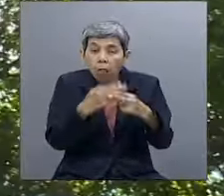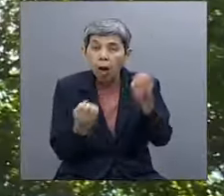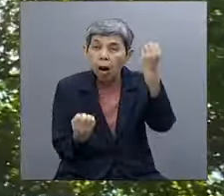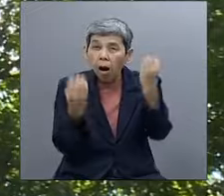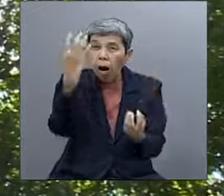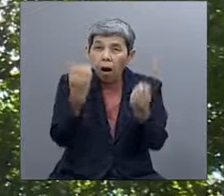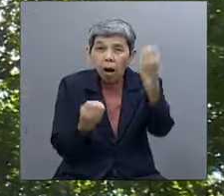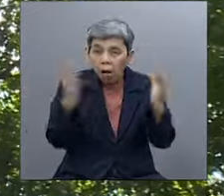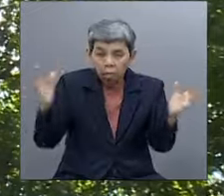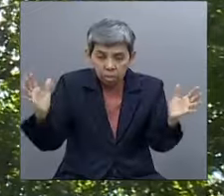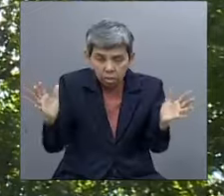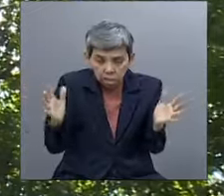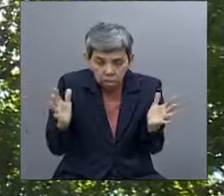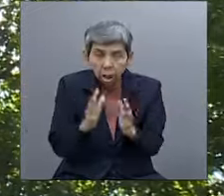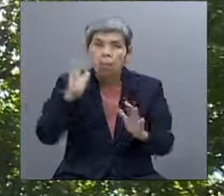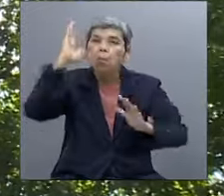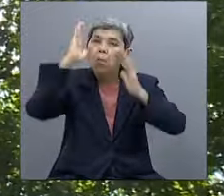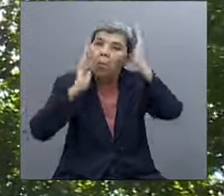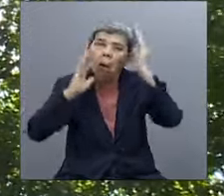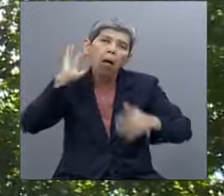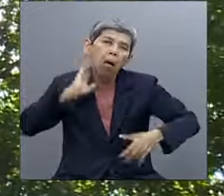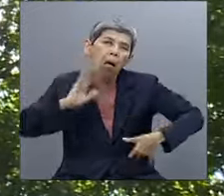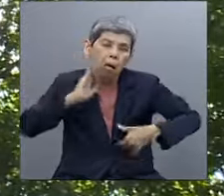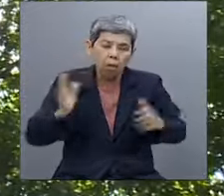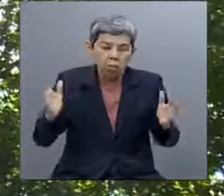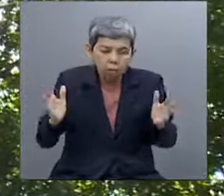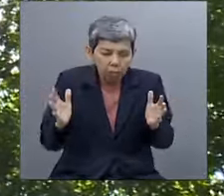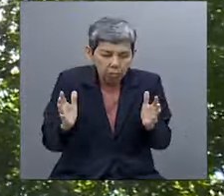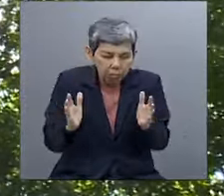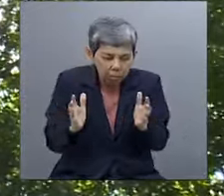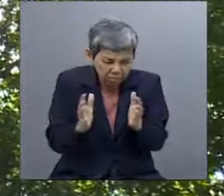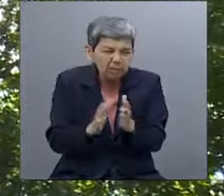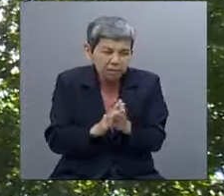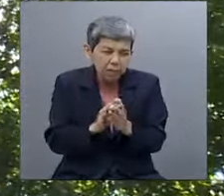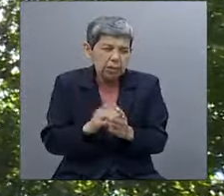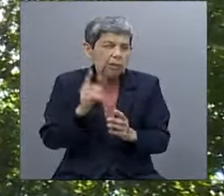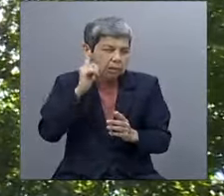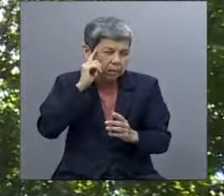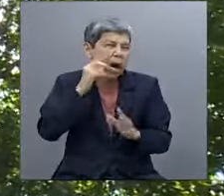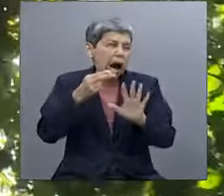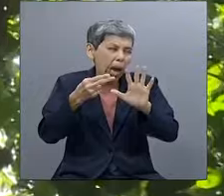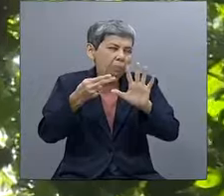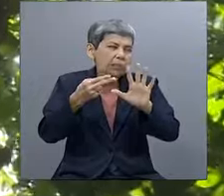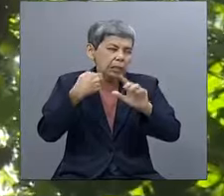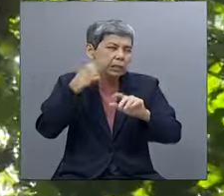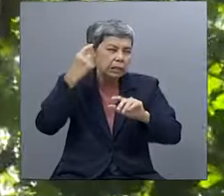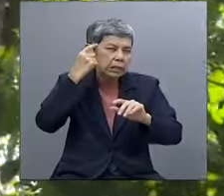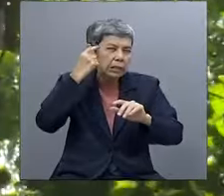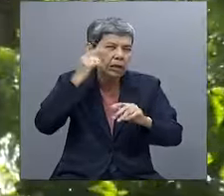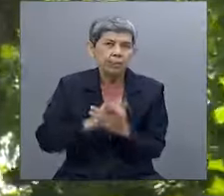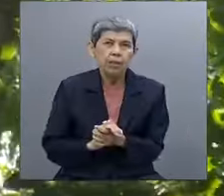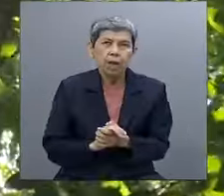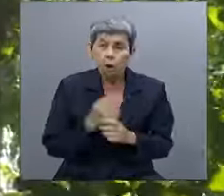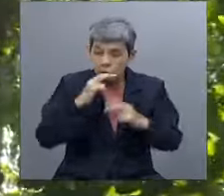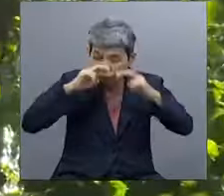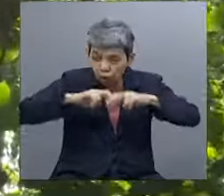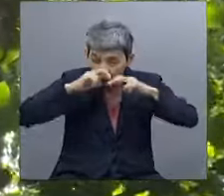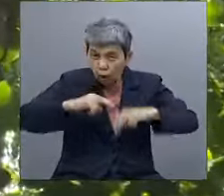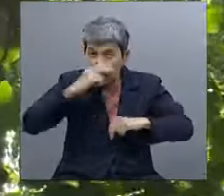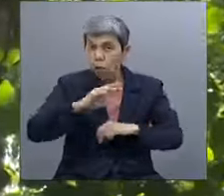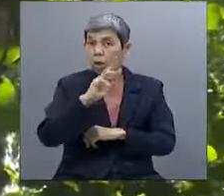ลงเรื่อยๆมาเลเซียอาจมีอุรังอุตังเหลือไม่ถึง50,000ตัวในอีกไม่กี่ปีข้างหน้านี้แต่จากการประเมินของ